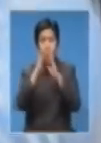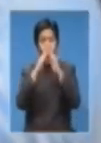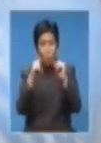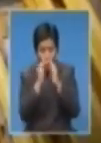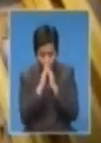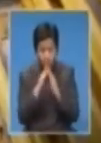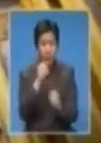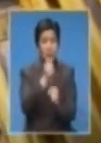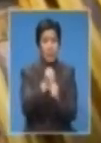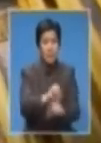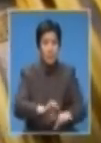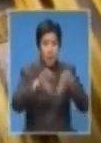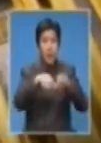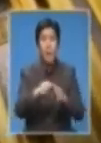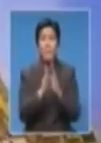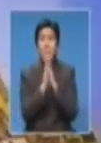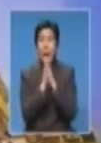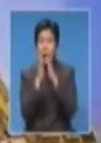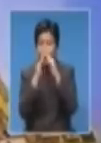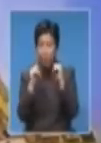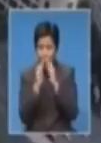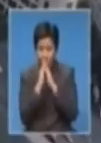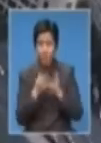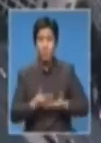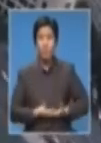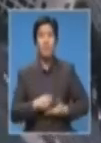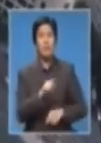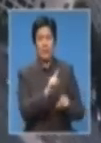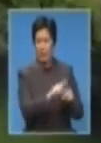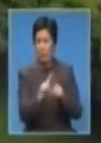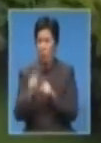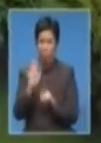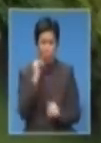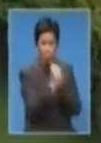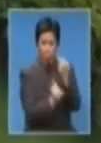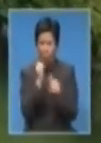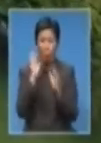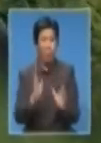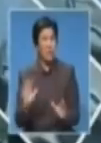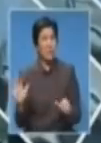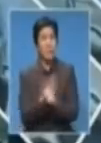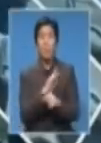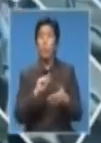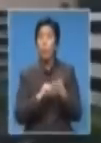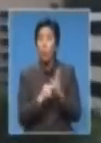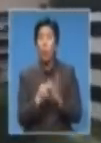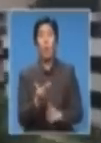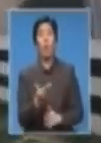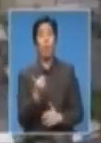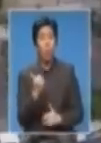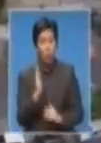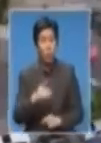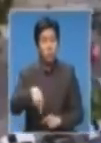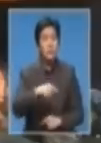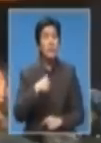วอะไรล่ะแถววัดพระแก้วนะครับพระที่นั่งจักรีเนี่ยเยอะแยะหมดนะคนเดินกันเต็มไปหมดเลยแสดงว่าเขาเกิดความ